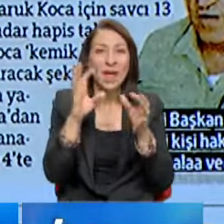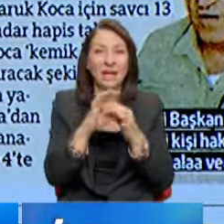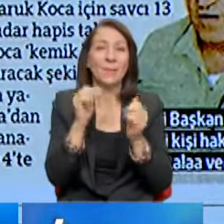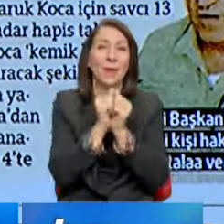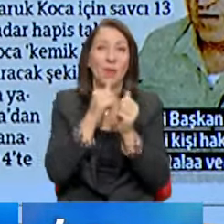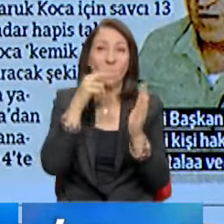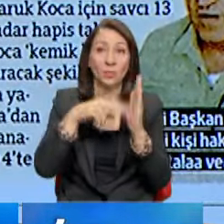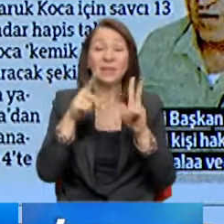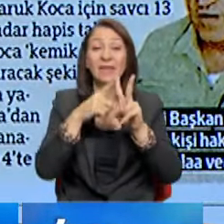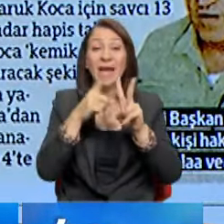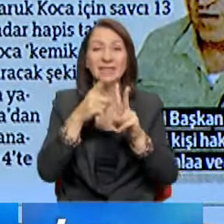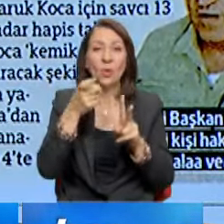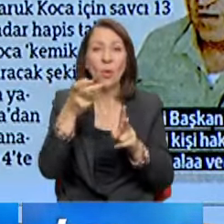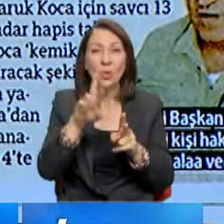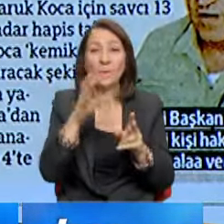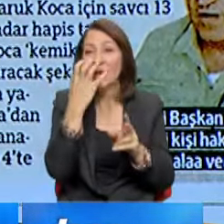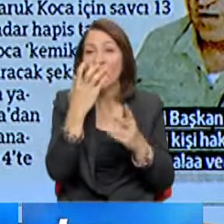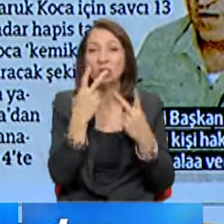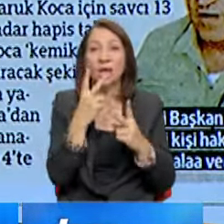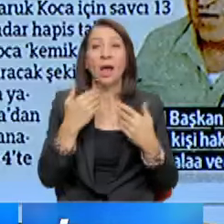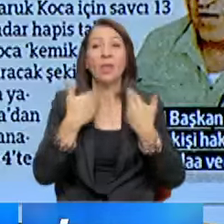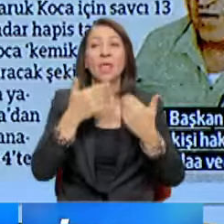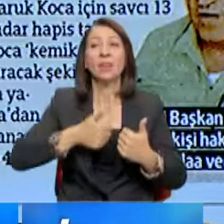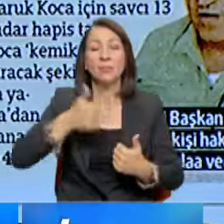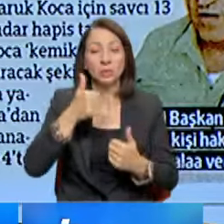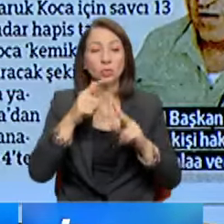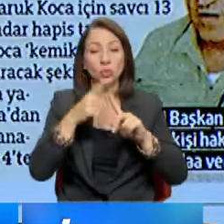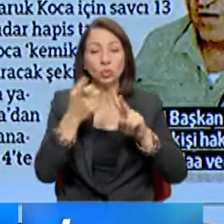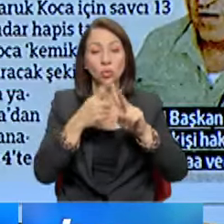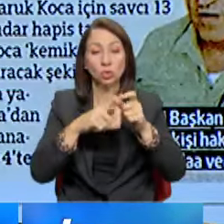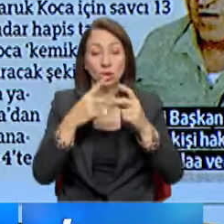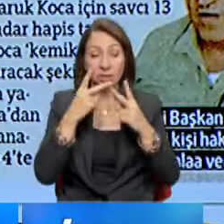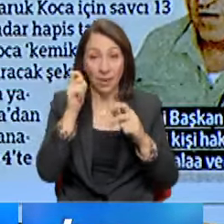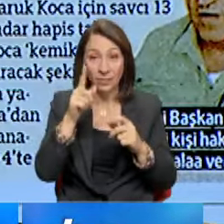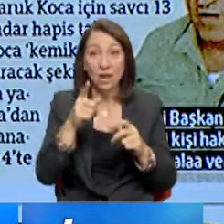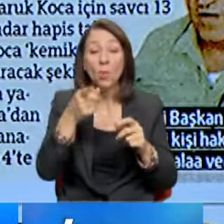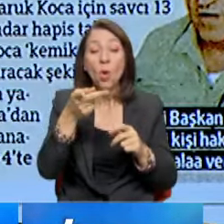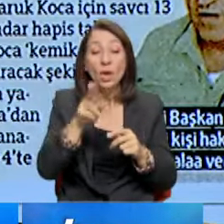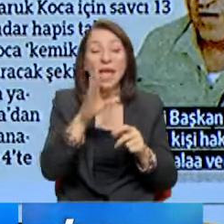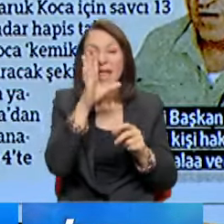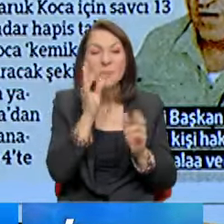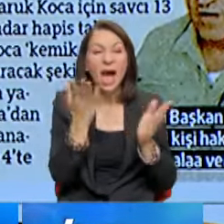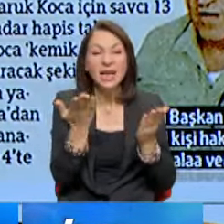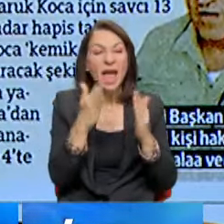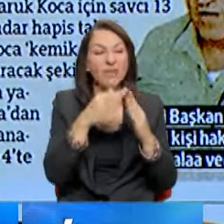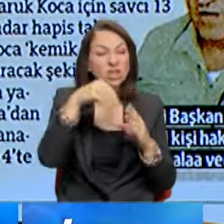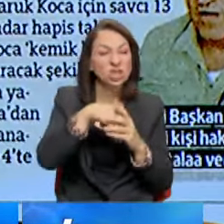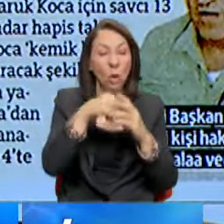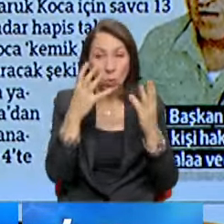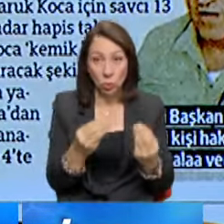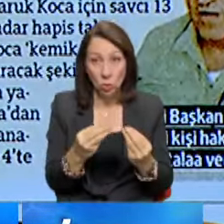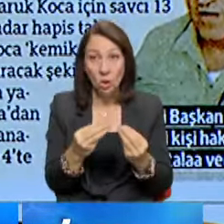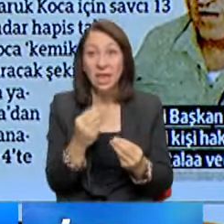birlikte okuyalım. Narin cinayetiyle ilgili beklenen açıklama Adalet Bakanı Tunç'tan geldi. Tunç, cinayet işlenirken kimin hangi evin içerisinde